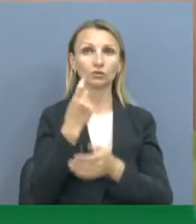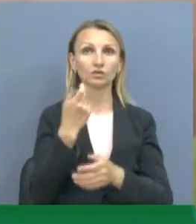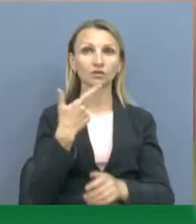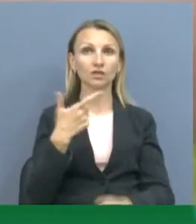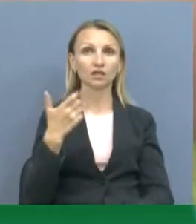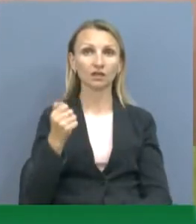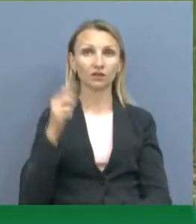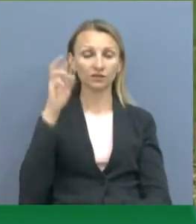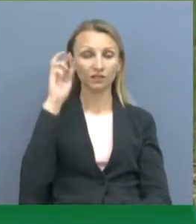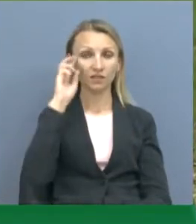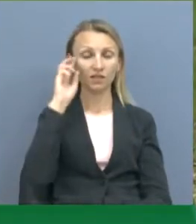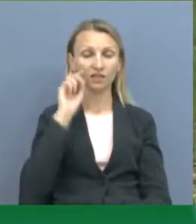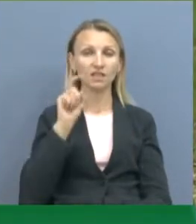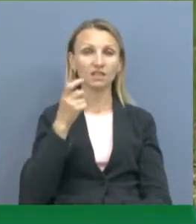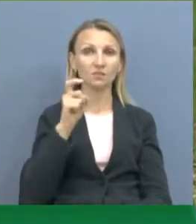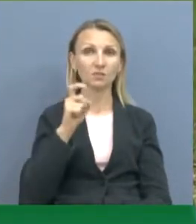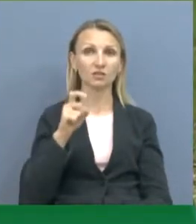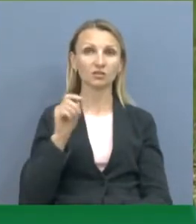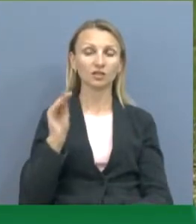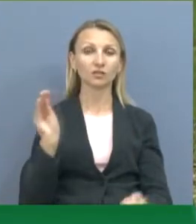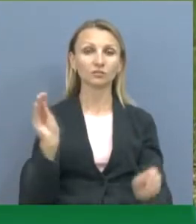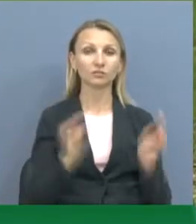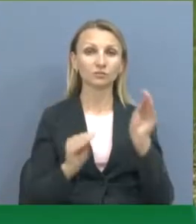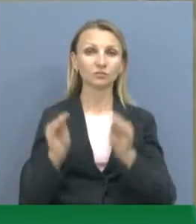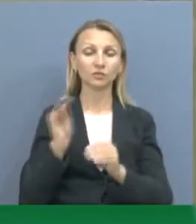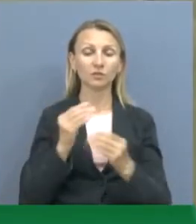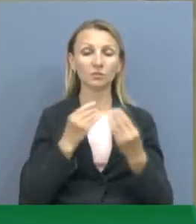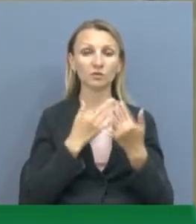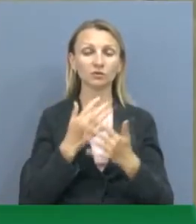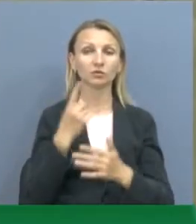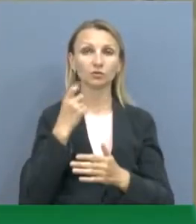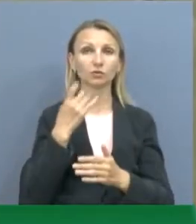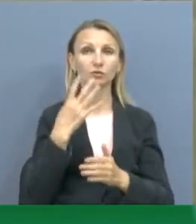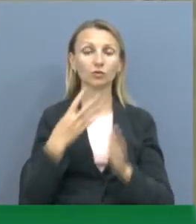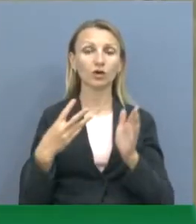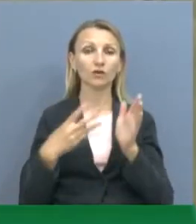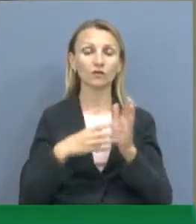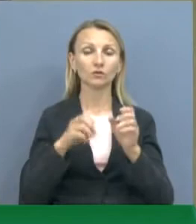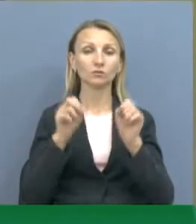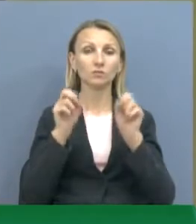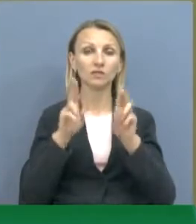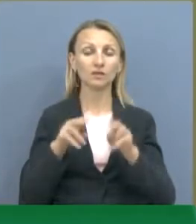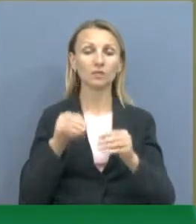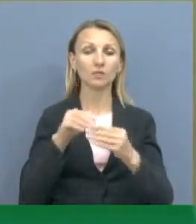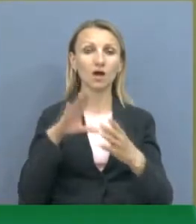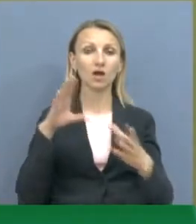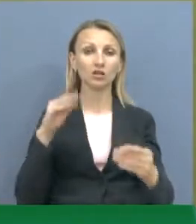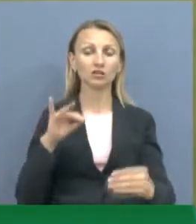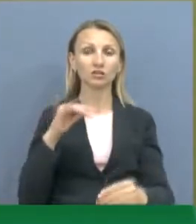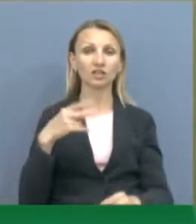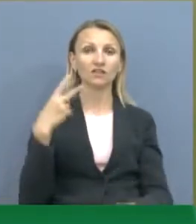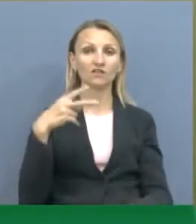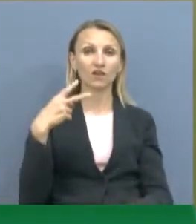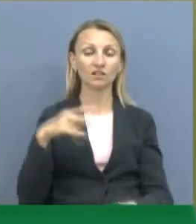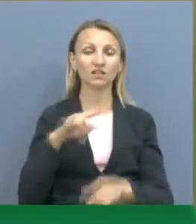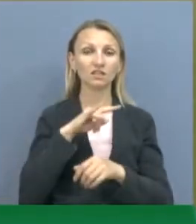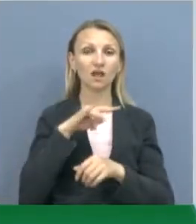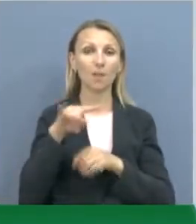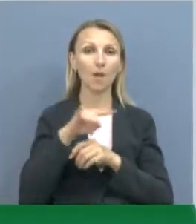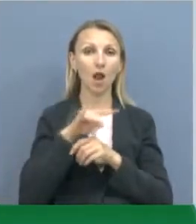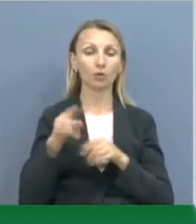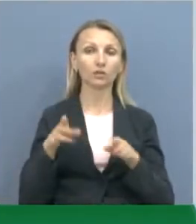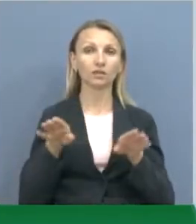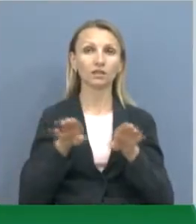посевов. В стране к химической обработке привлечены 148 опрыскивающих машин и 20 самолетов, в том числе